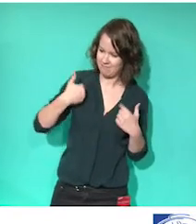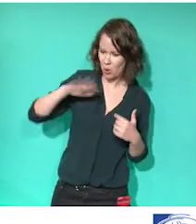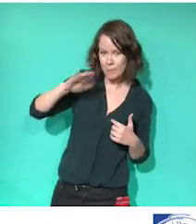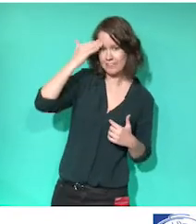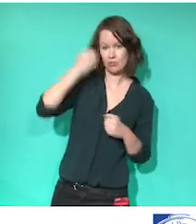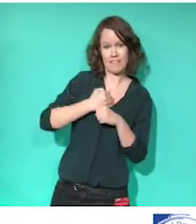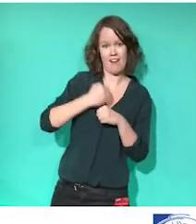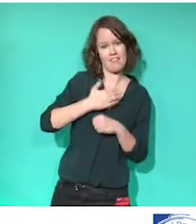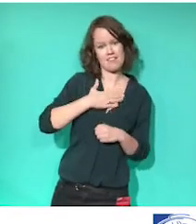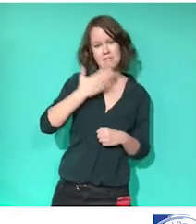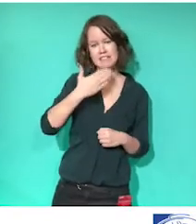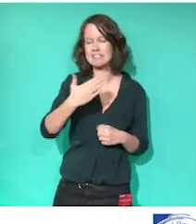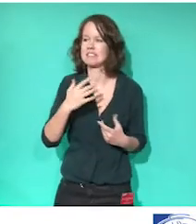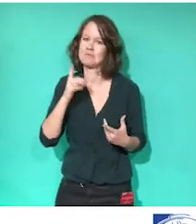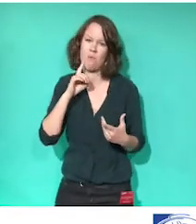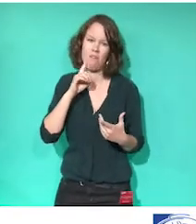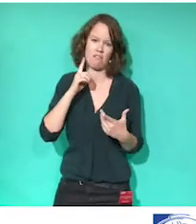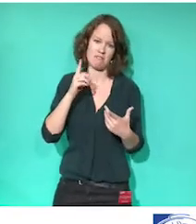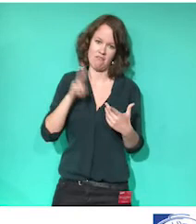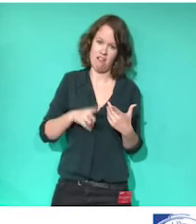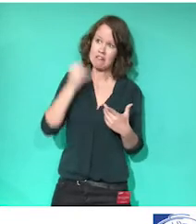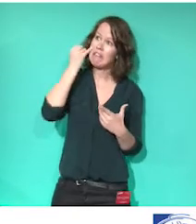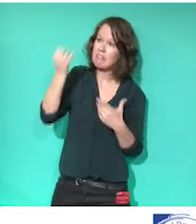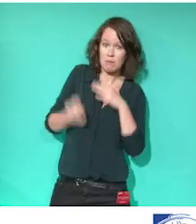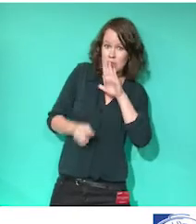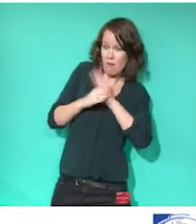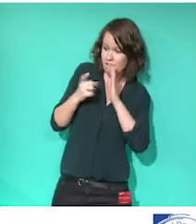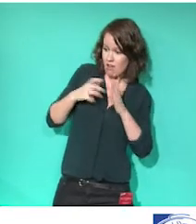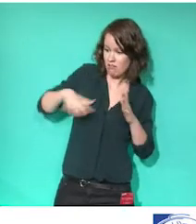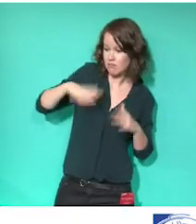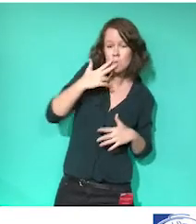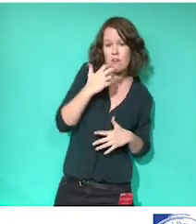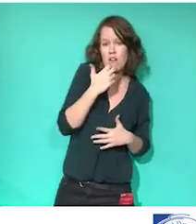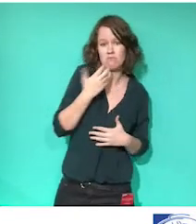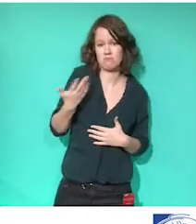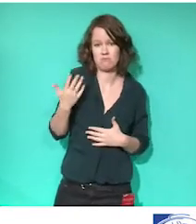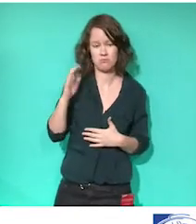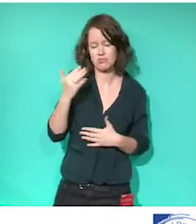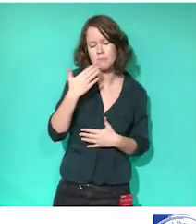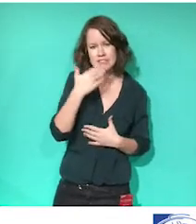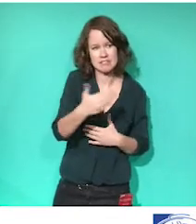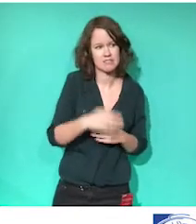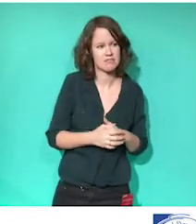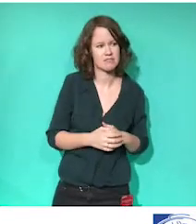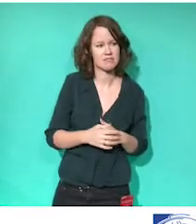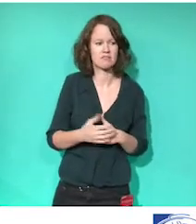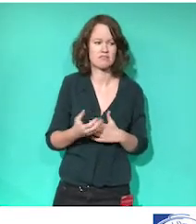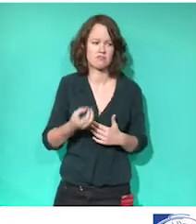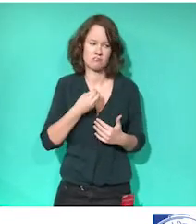notre travail parce que c'est une initiative citoyenne à la base. Et donc, merci beaucoup. Ça nous